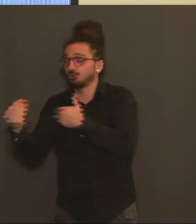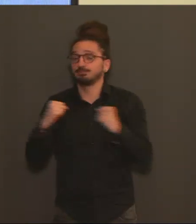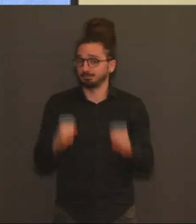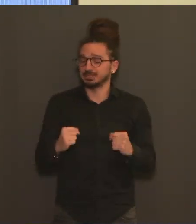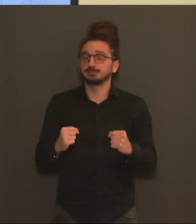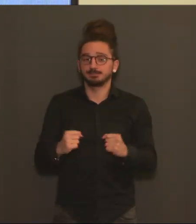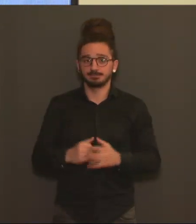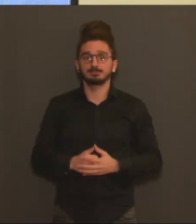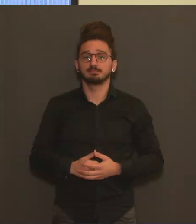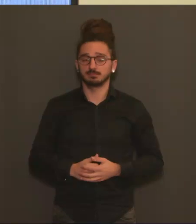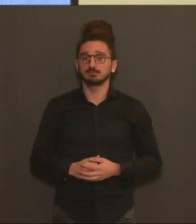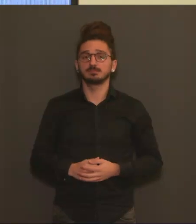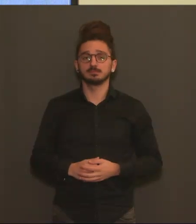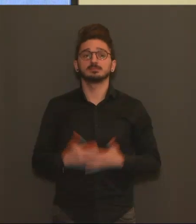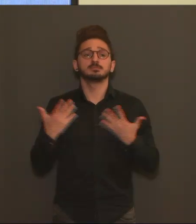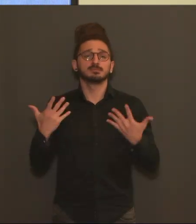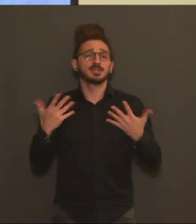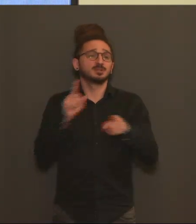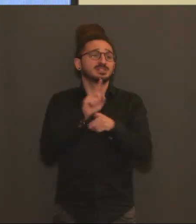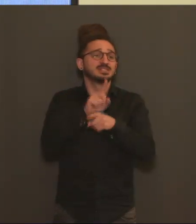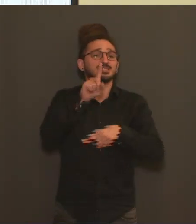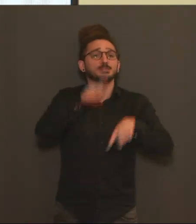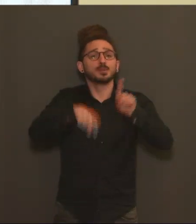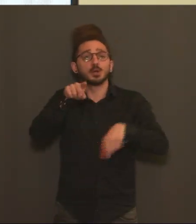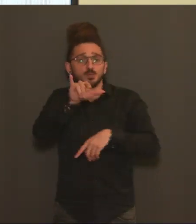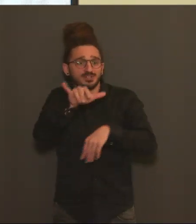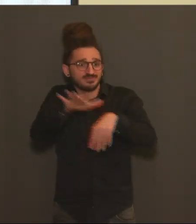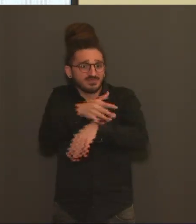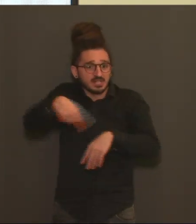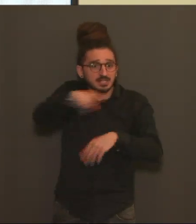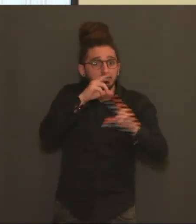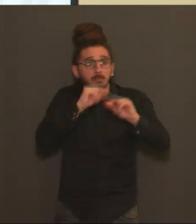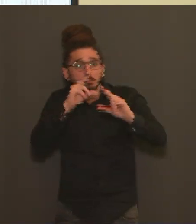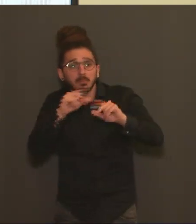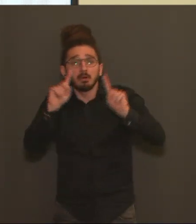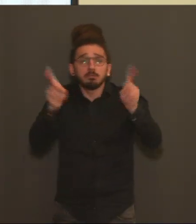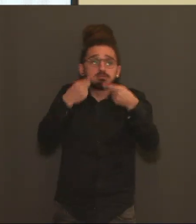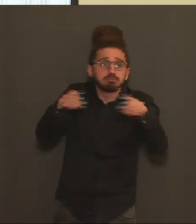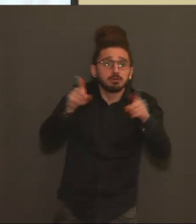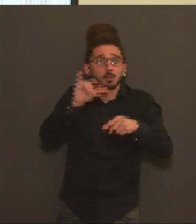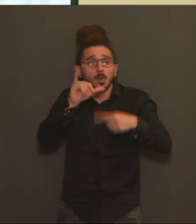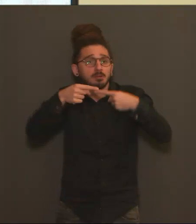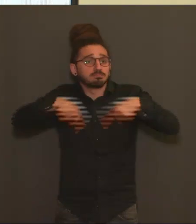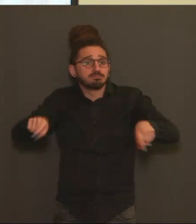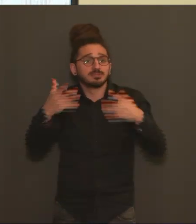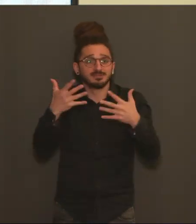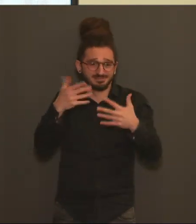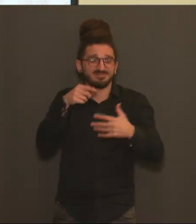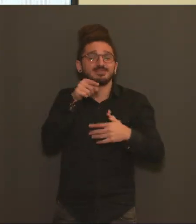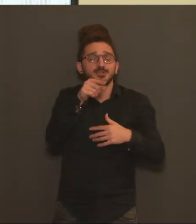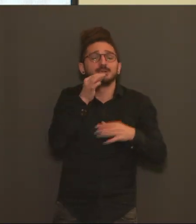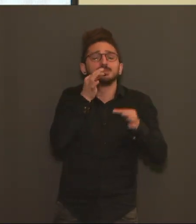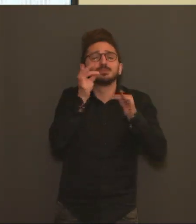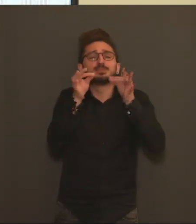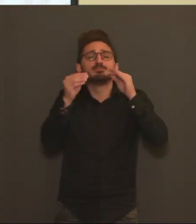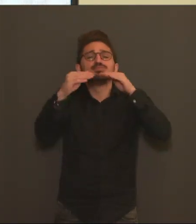d'une activité à l'autre, des petites gouttelettes, des micro-gouttelettes, autrement dit aussi des aérosols. Ce sont des particules de moins